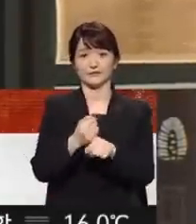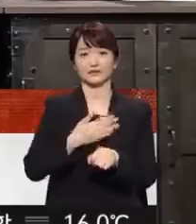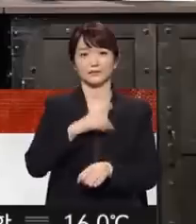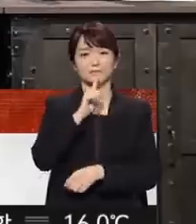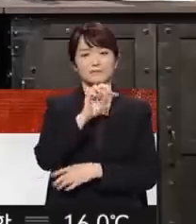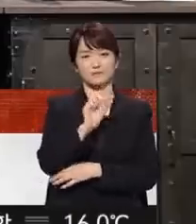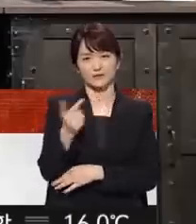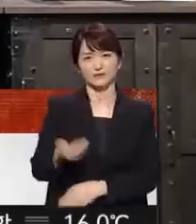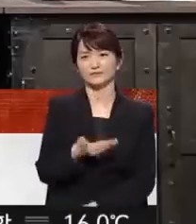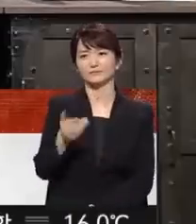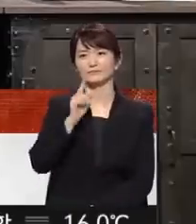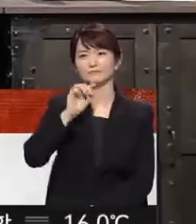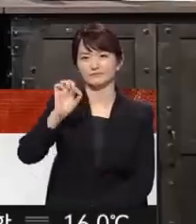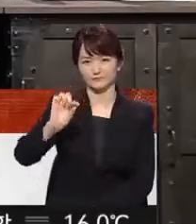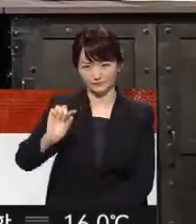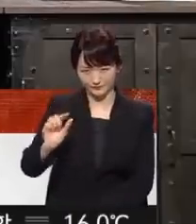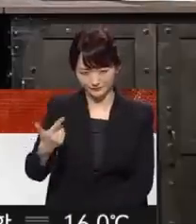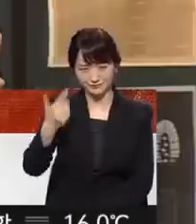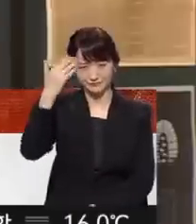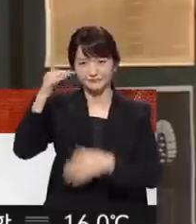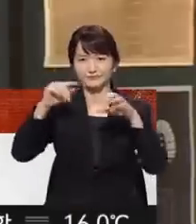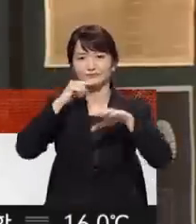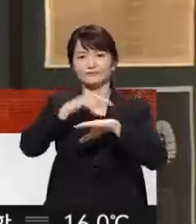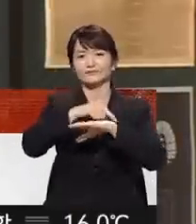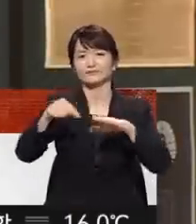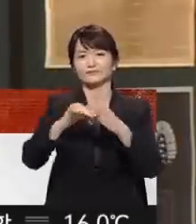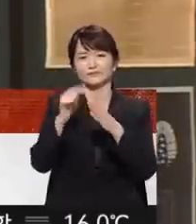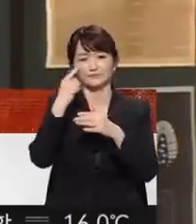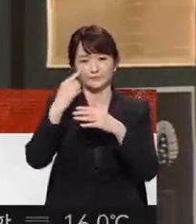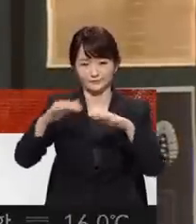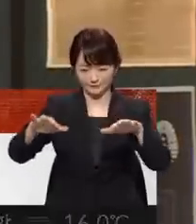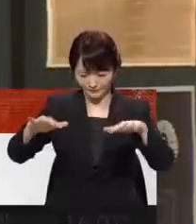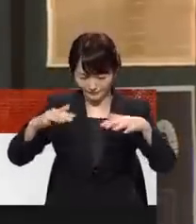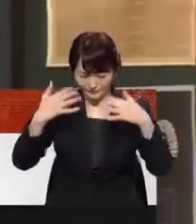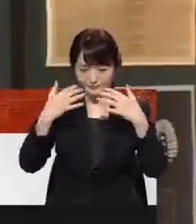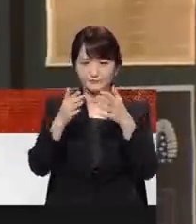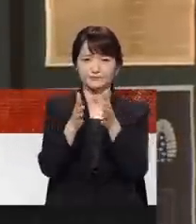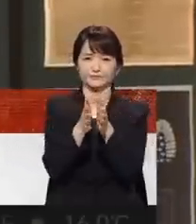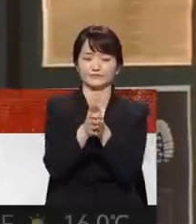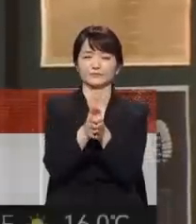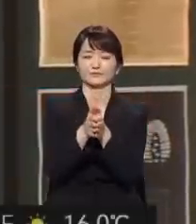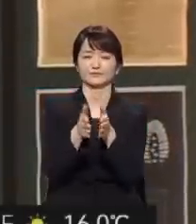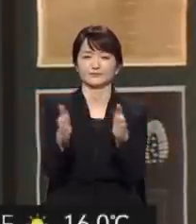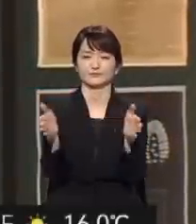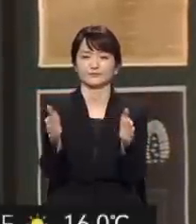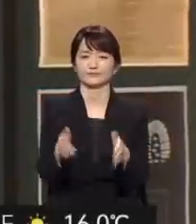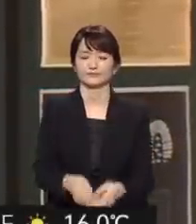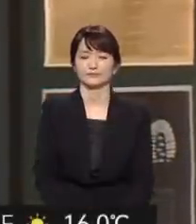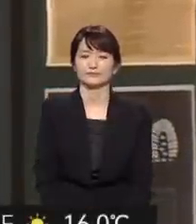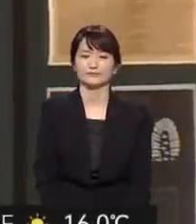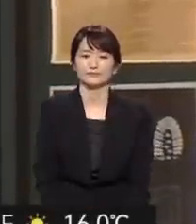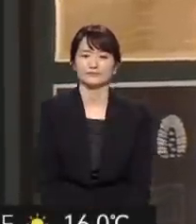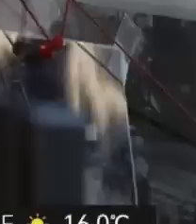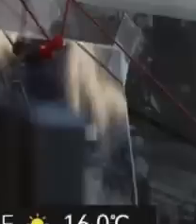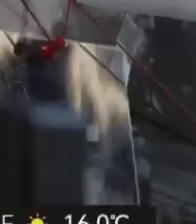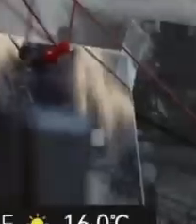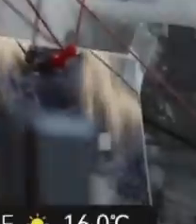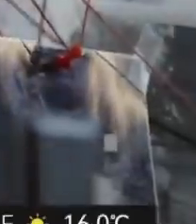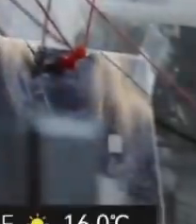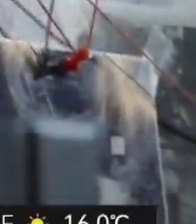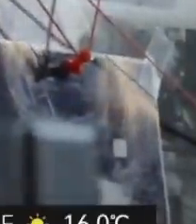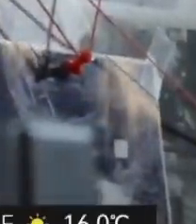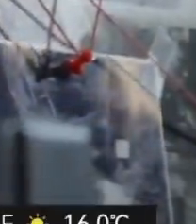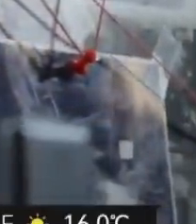뉴스 육박. 예, 대한민국과 전 세계 동포 가족 여러분의 시선을 모아서 출발합니다.